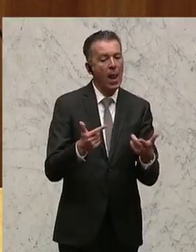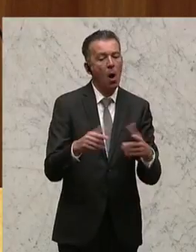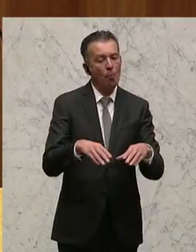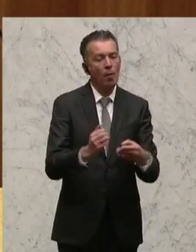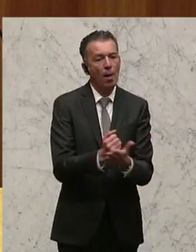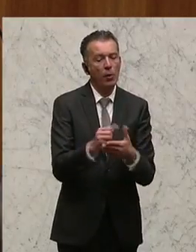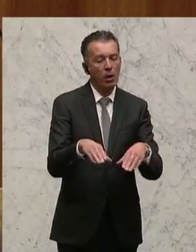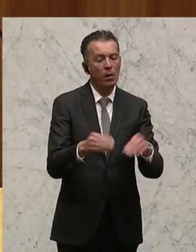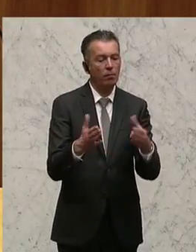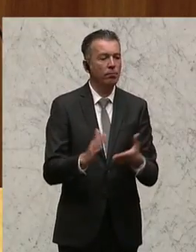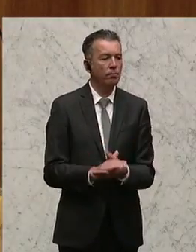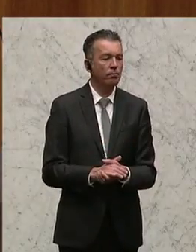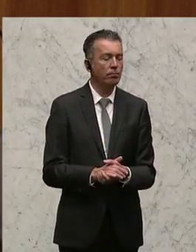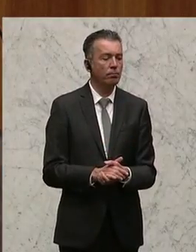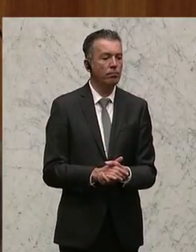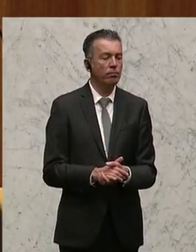lassen, wenn